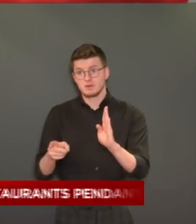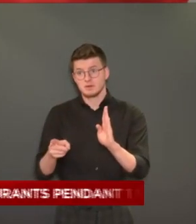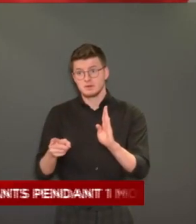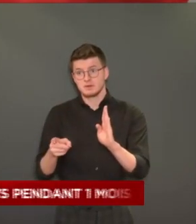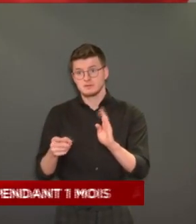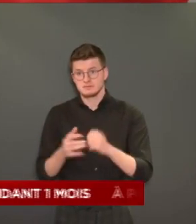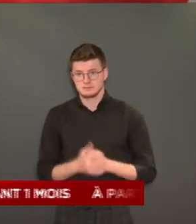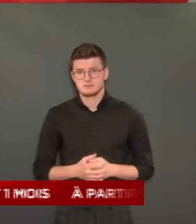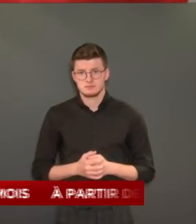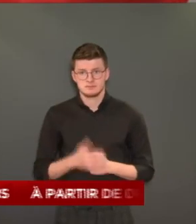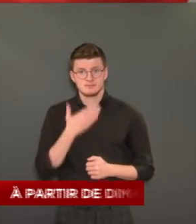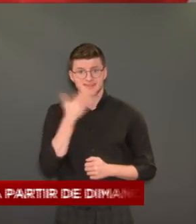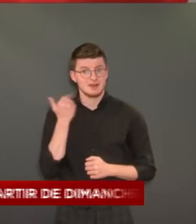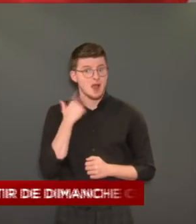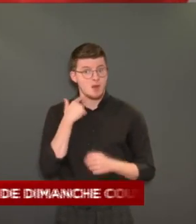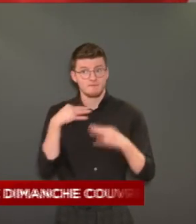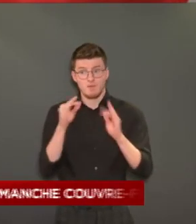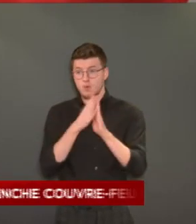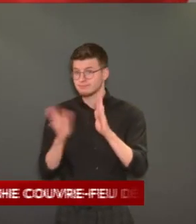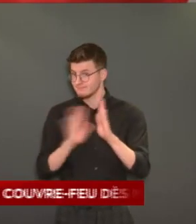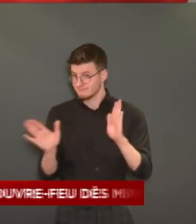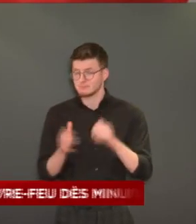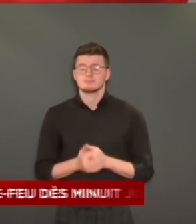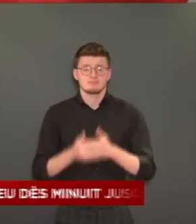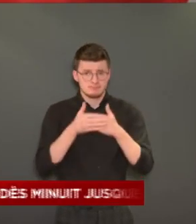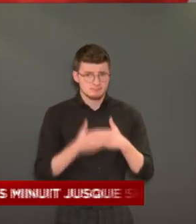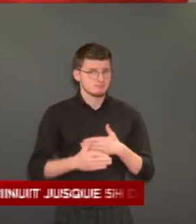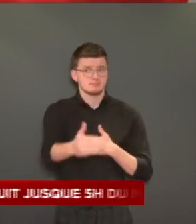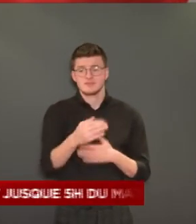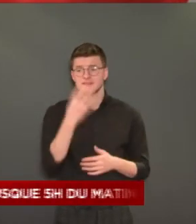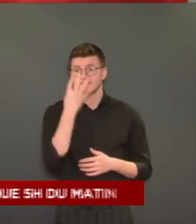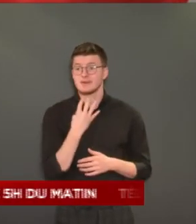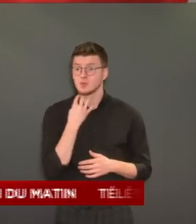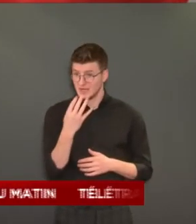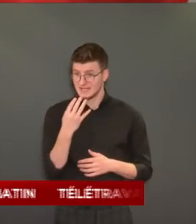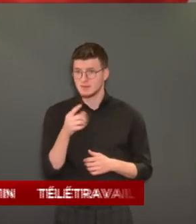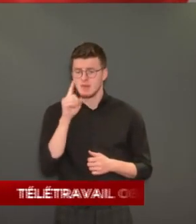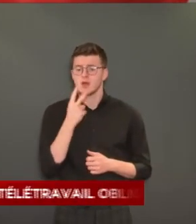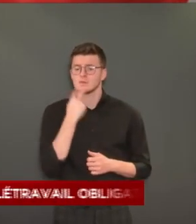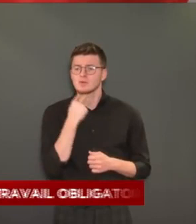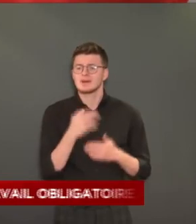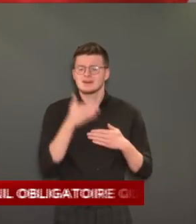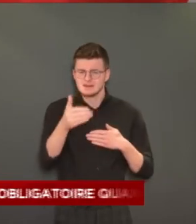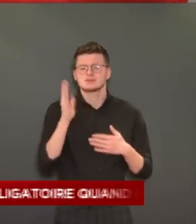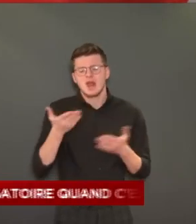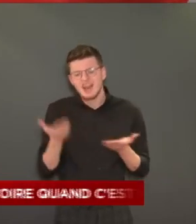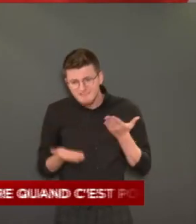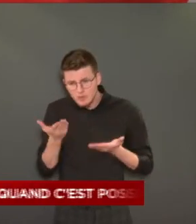Tout cela pendant 4 semaines. Mais comme je l'ai dit, nous évaluerons dans 15 jours.